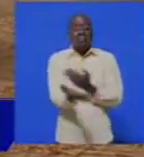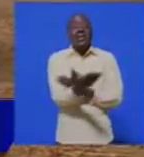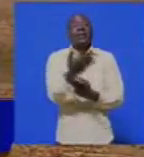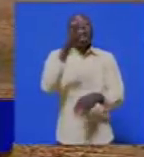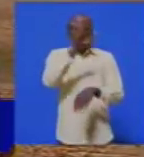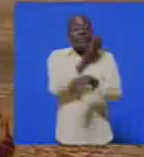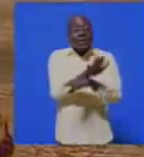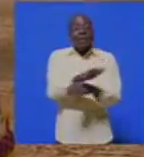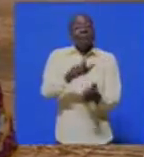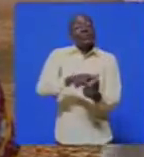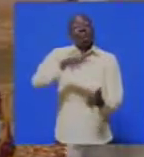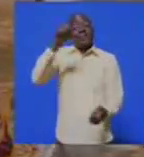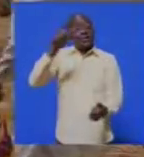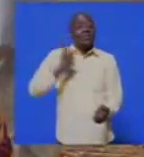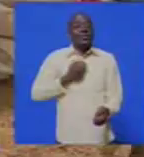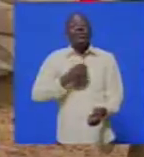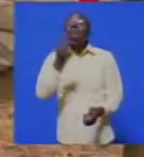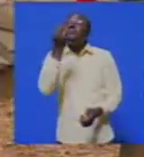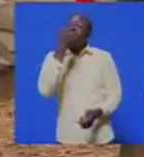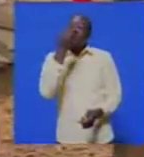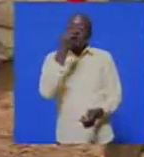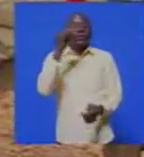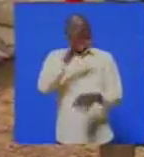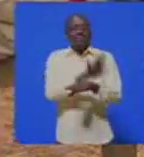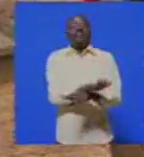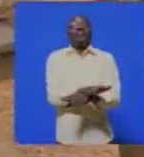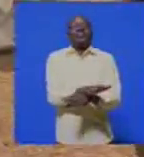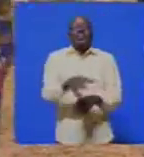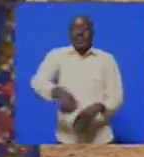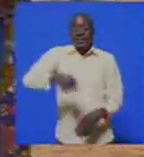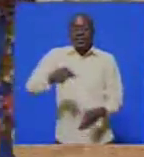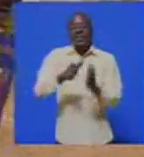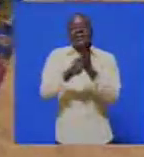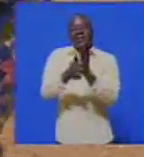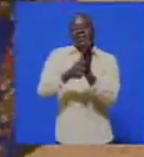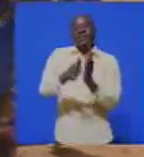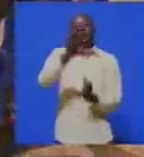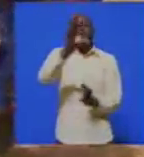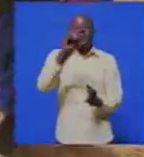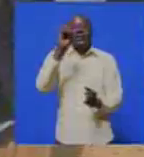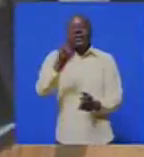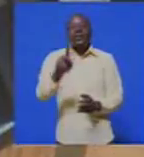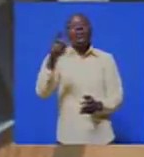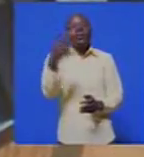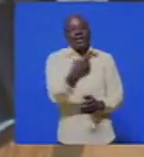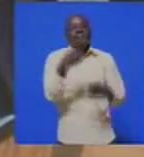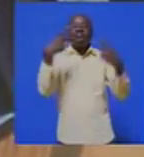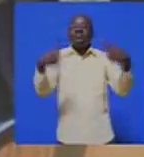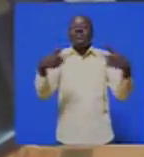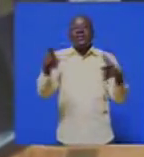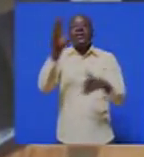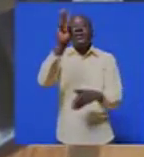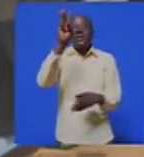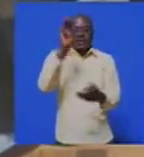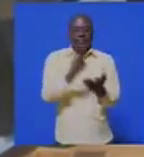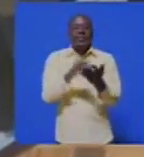on se contentera du repas du soir. Le sac de maïs de 50 kg, vendu à 6 000 francs